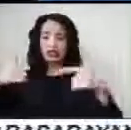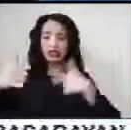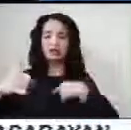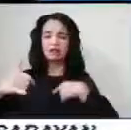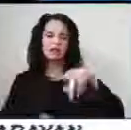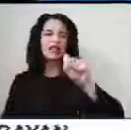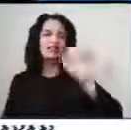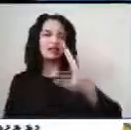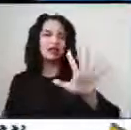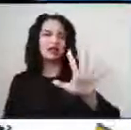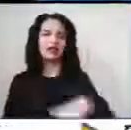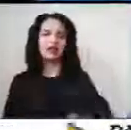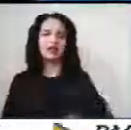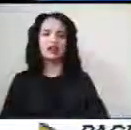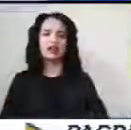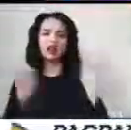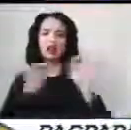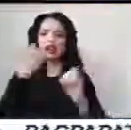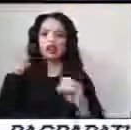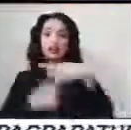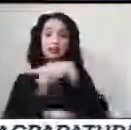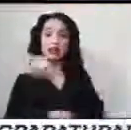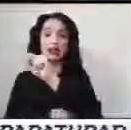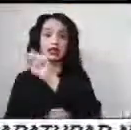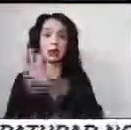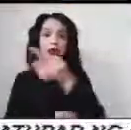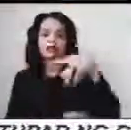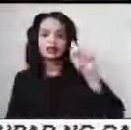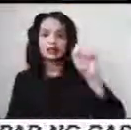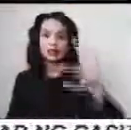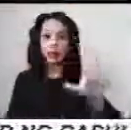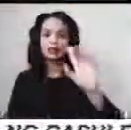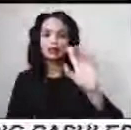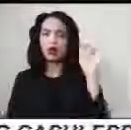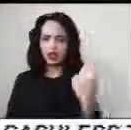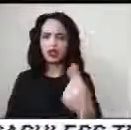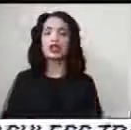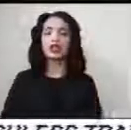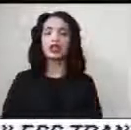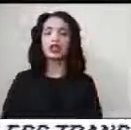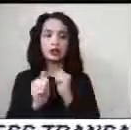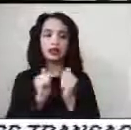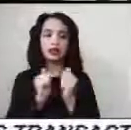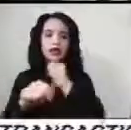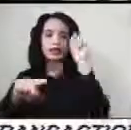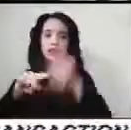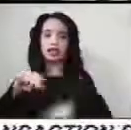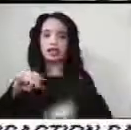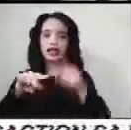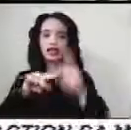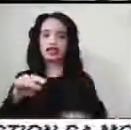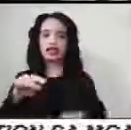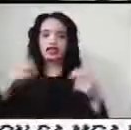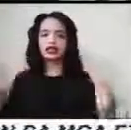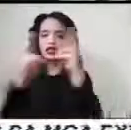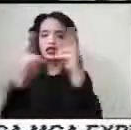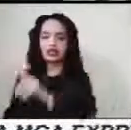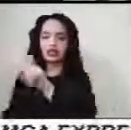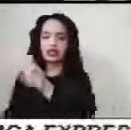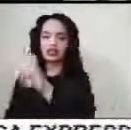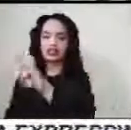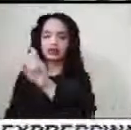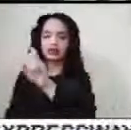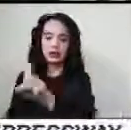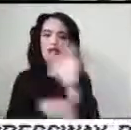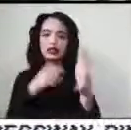outer texture niya, kung ano yung inner components, every single detail na sinabi nila doon. Parang kumakabugot yung sigmura